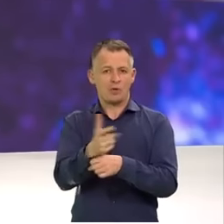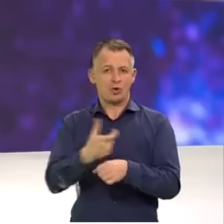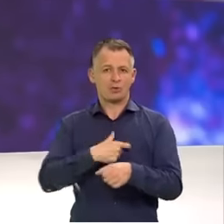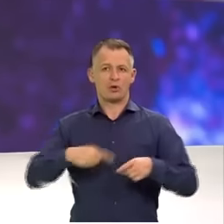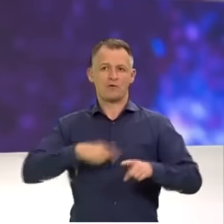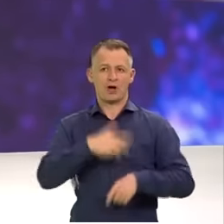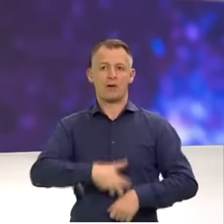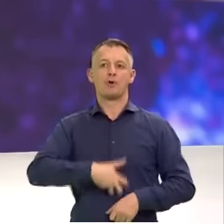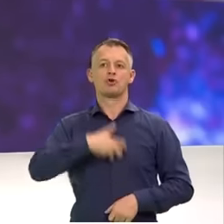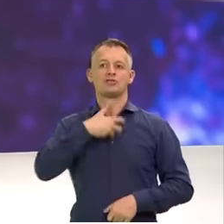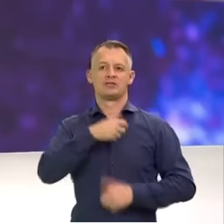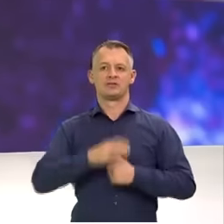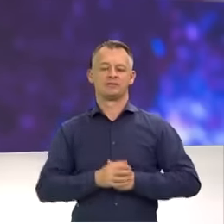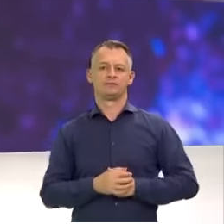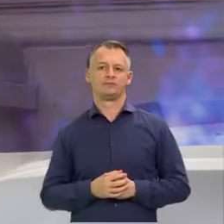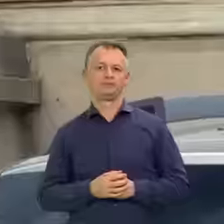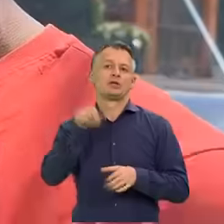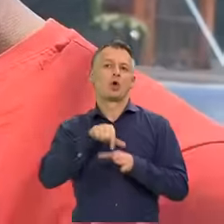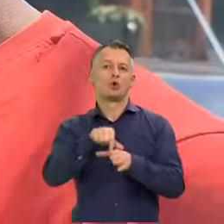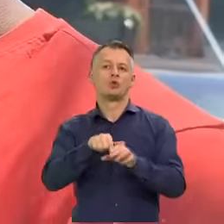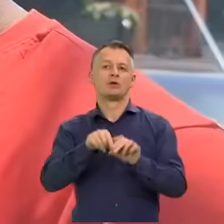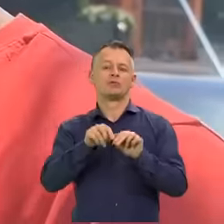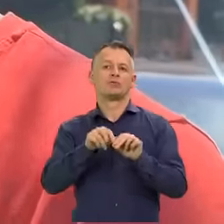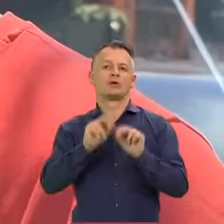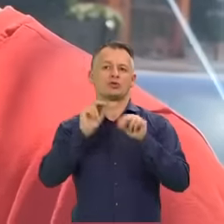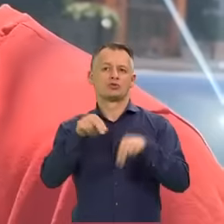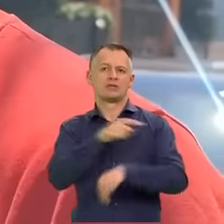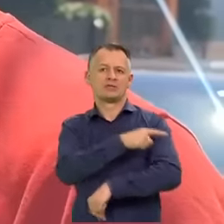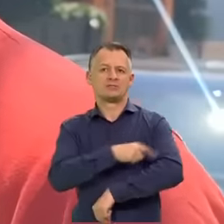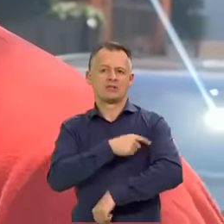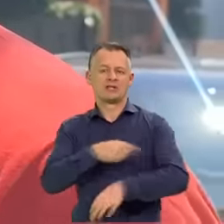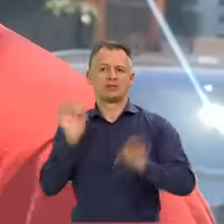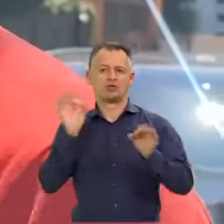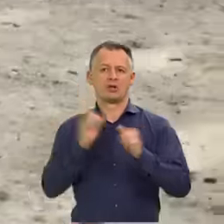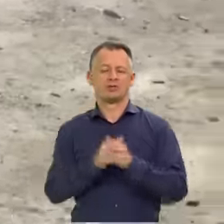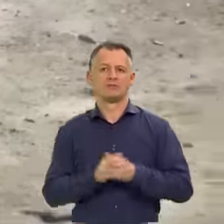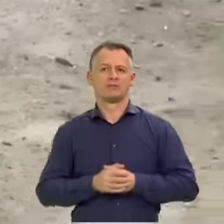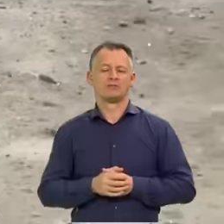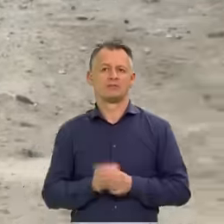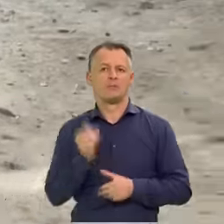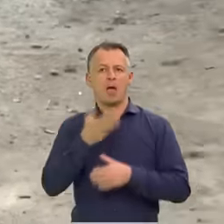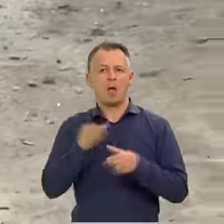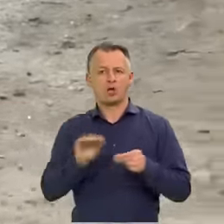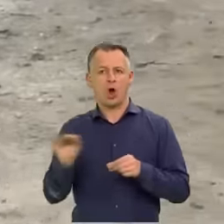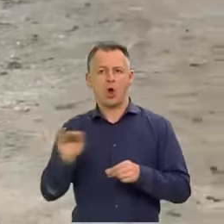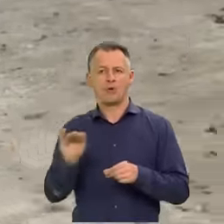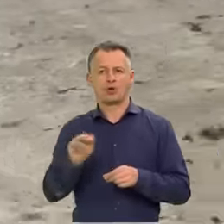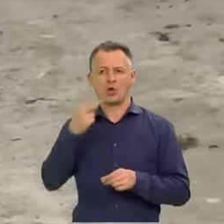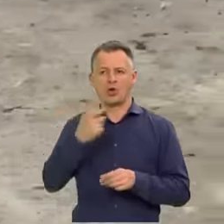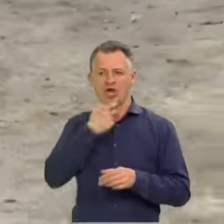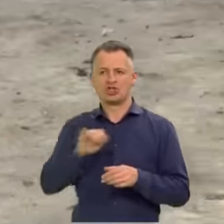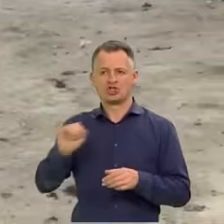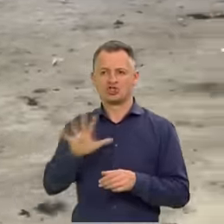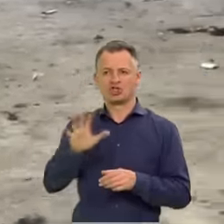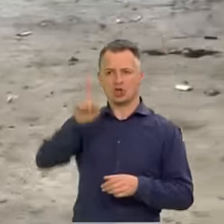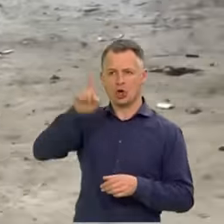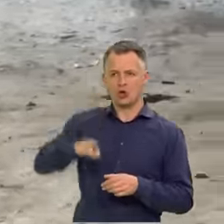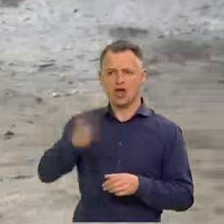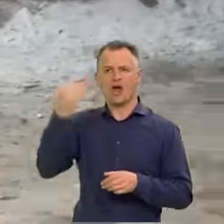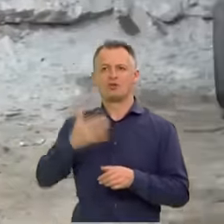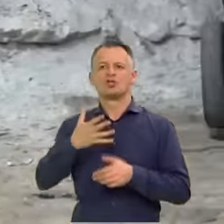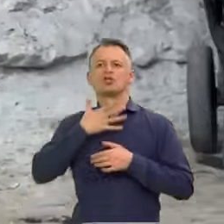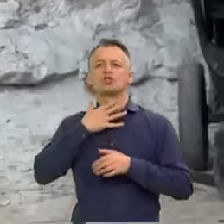impact emoțional. Zic că i-a dat cu cugetul. Mai mult, copila de 2 ani și 5 luni ar fi fost și